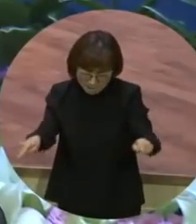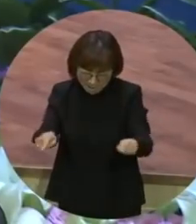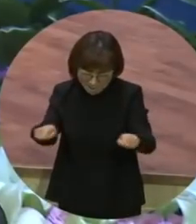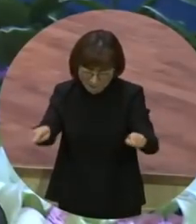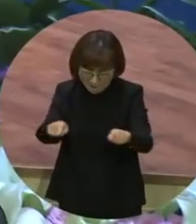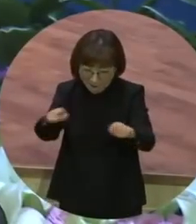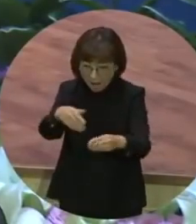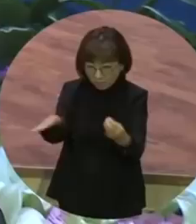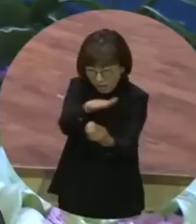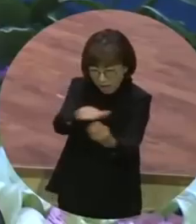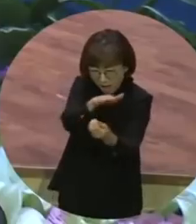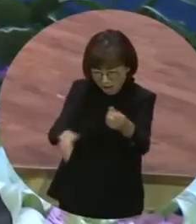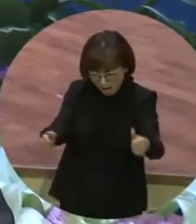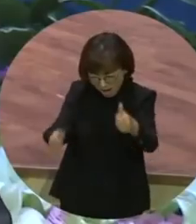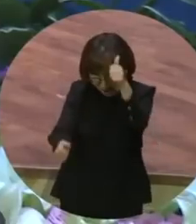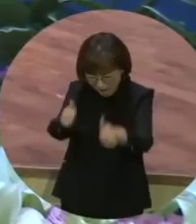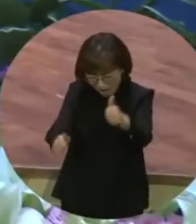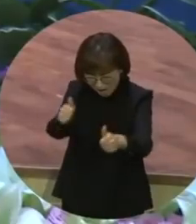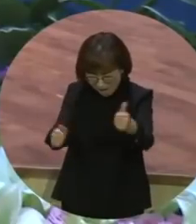제가 우승했습니다.